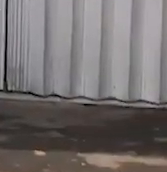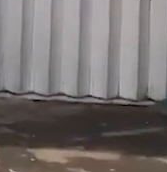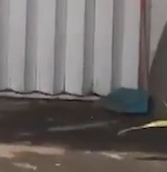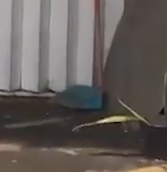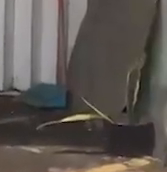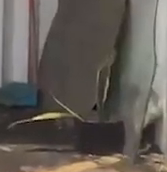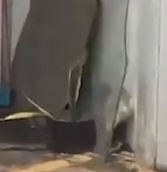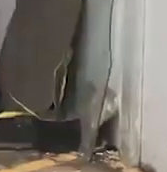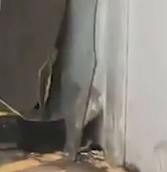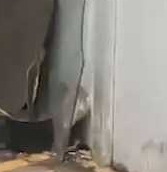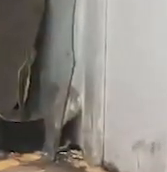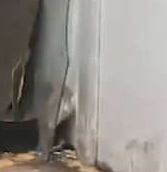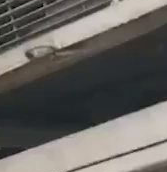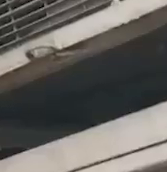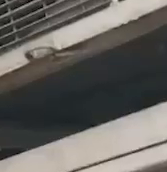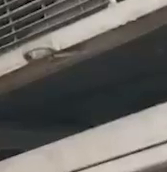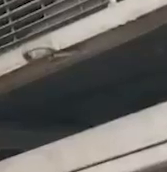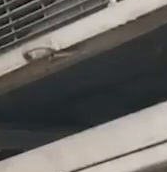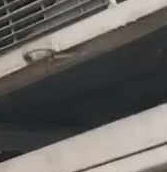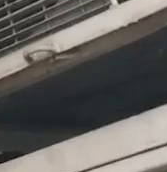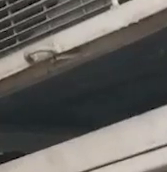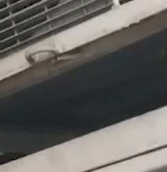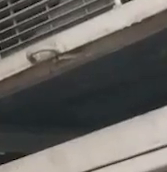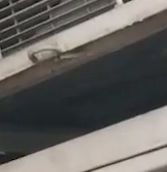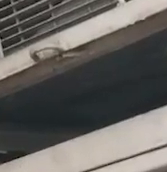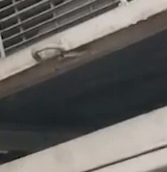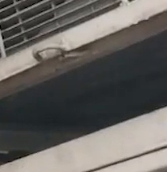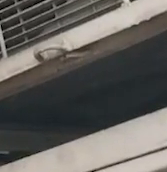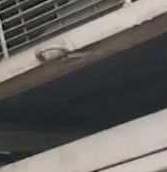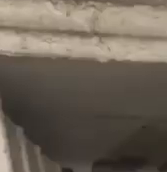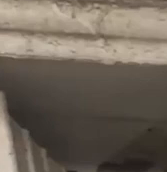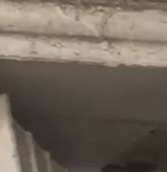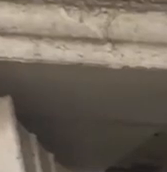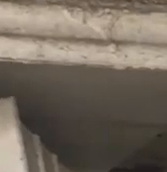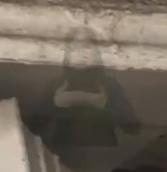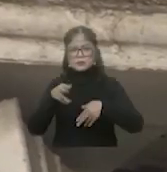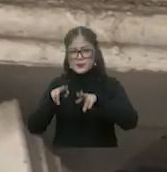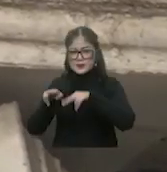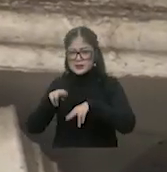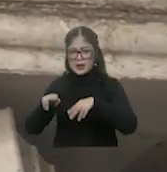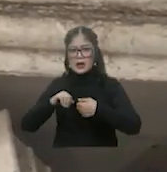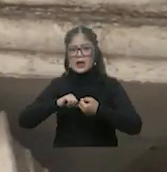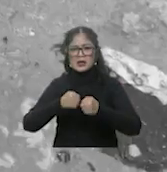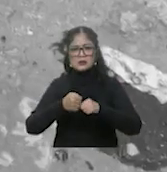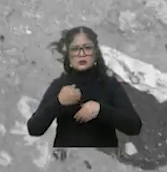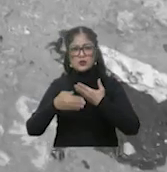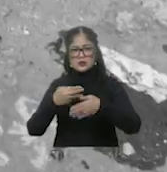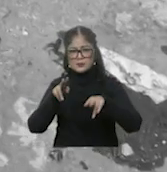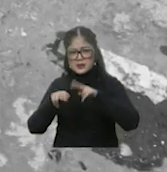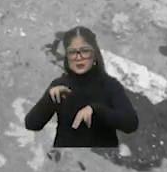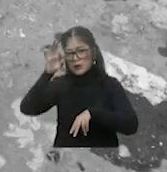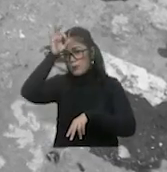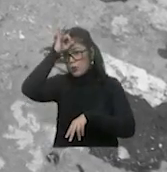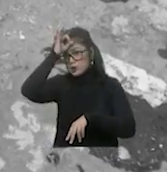Pihak kepolisian belum bersedia memberikan keterangan terkait kasus perampokan minimarket ini. Kasus ini masih dalam penyelidikan Polres Metro Bekasi Kota